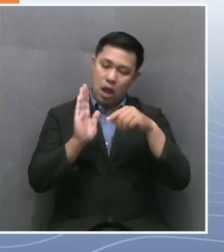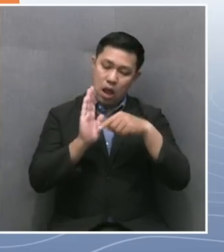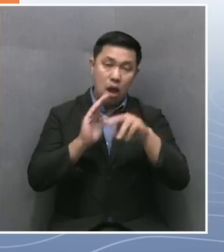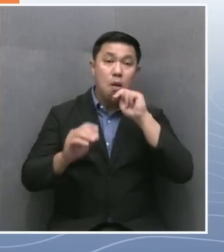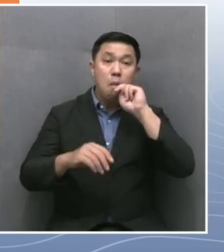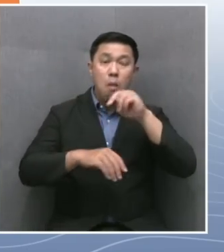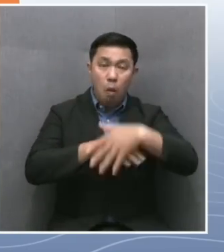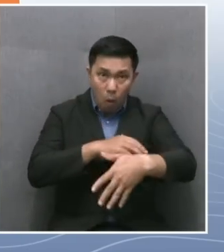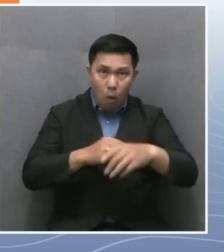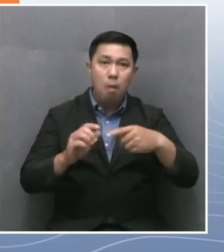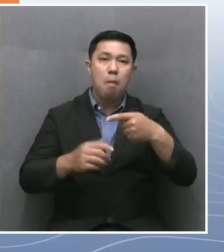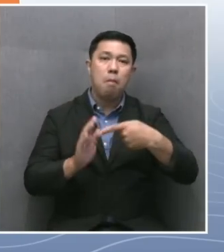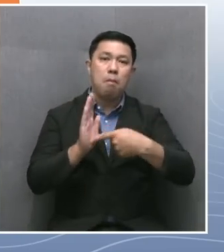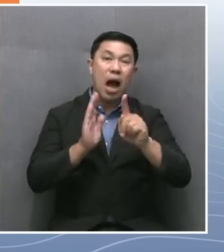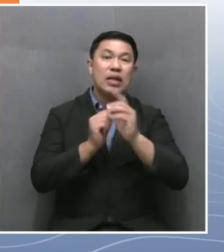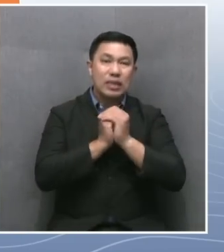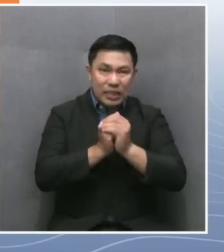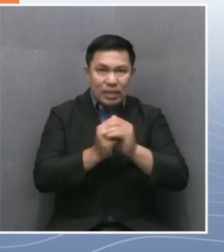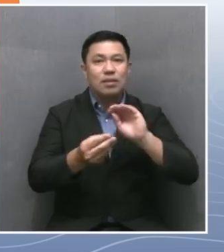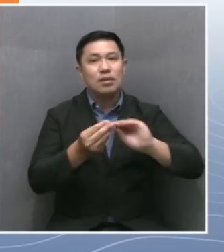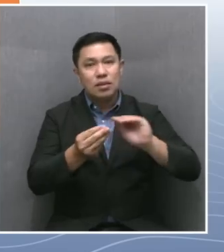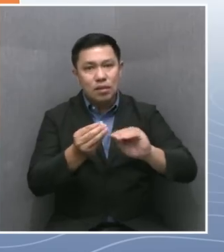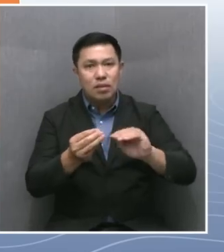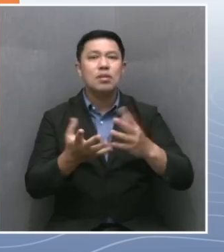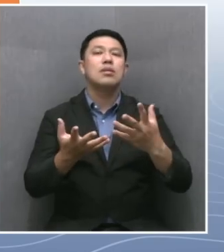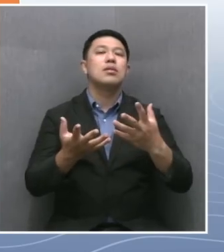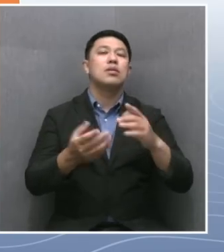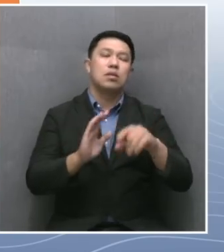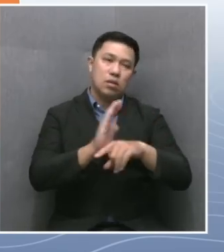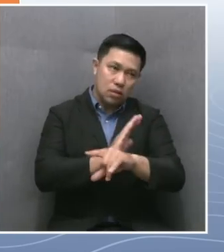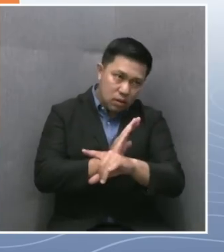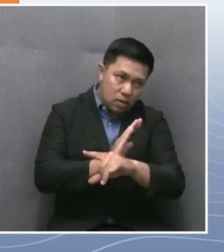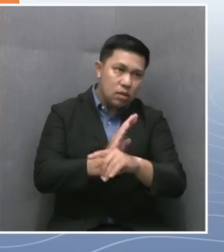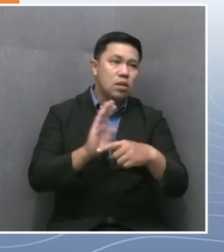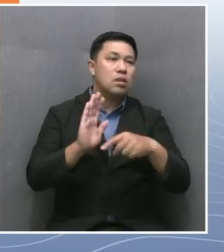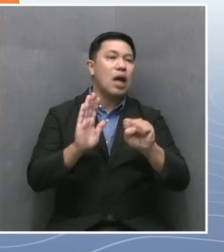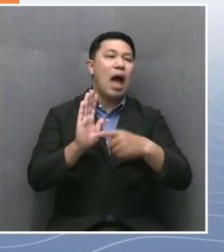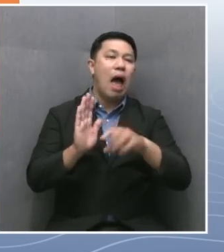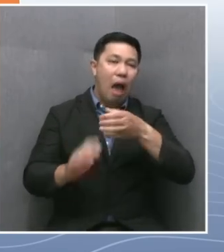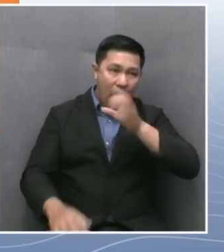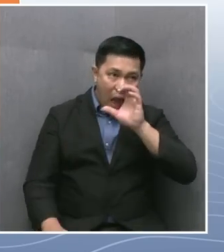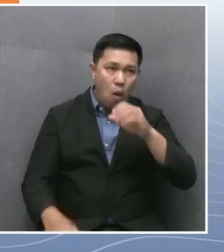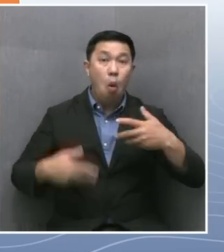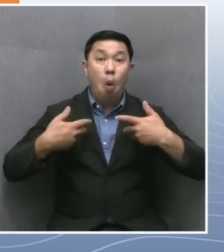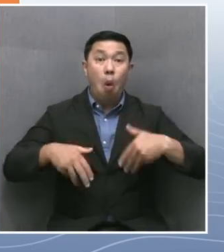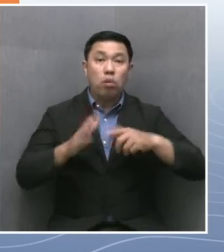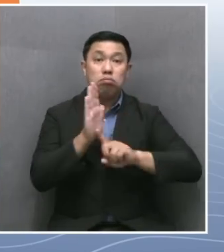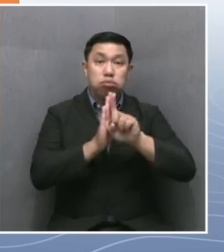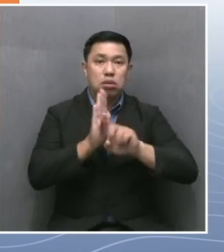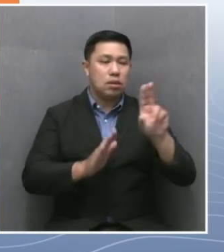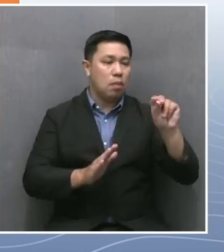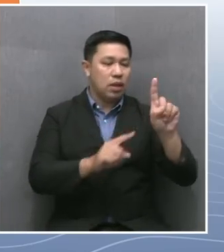ปราจีนบุรีสระแก้วฉะเชิงเทราและชลบุรีอุณหภูมิสูงสุด31-3องศ